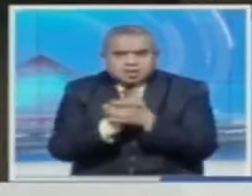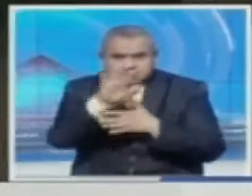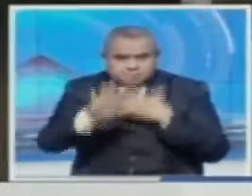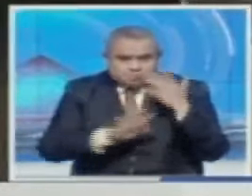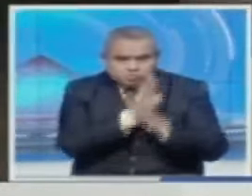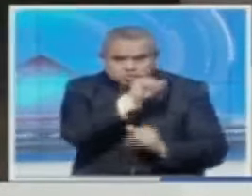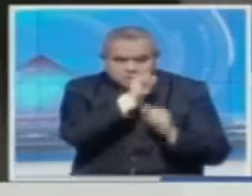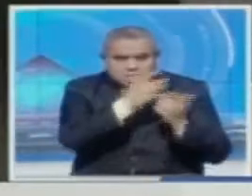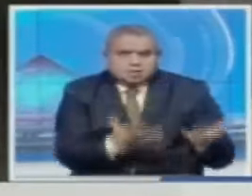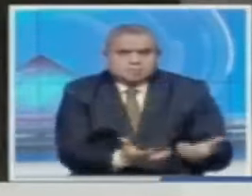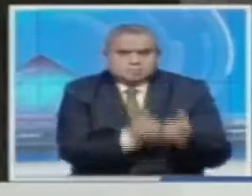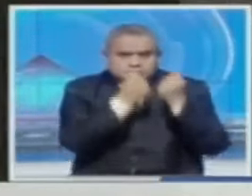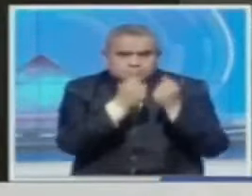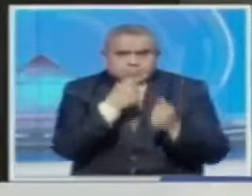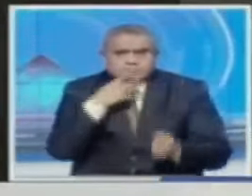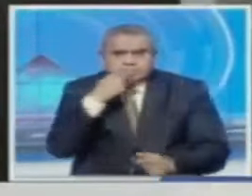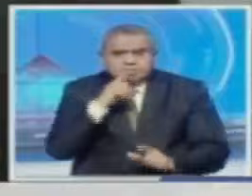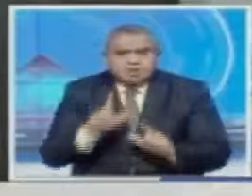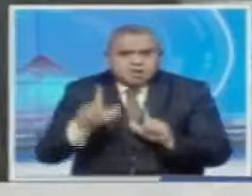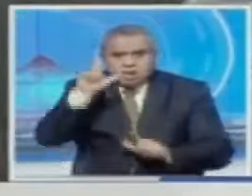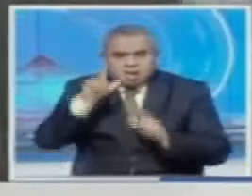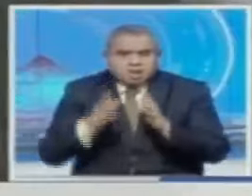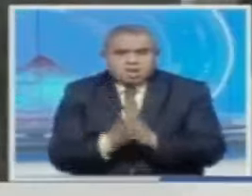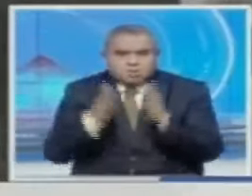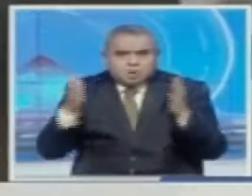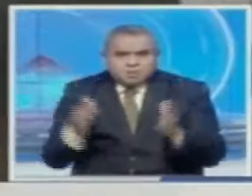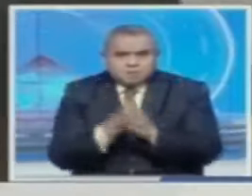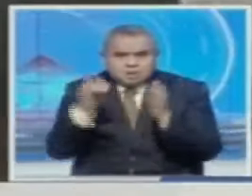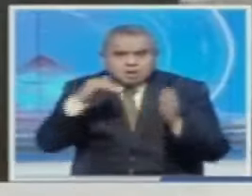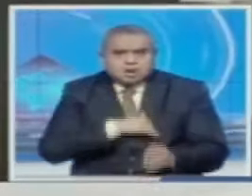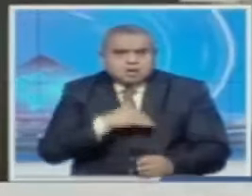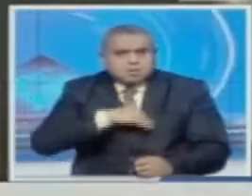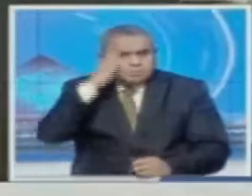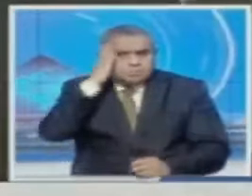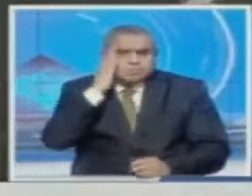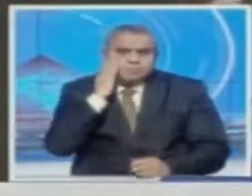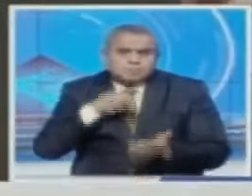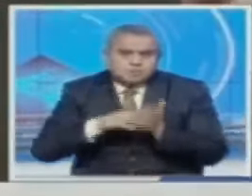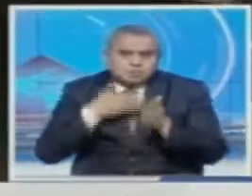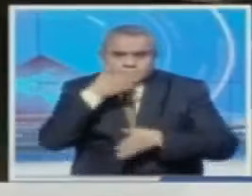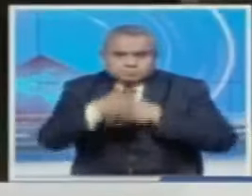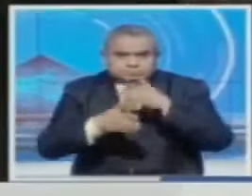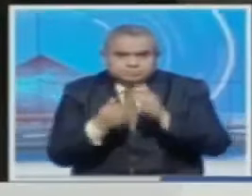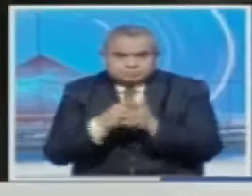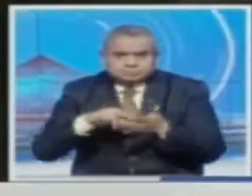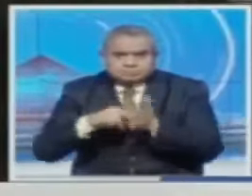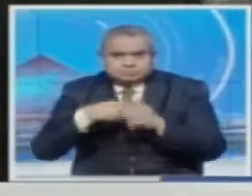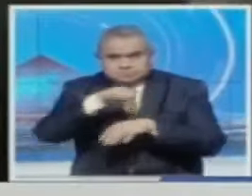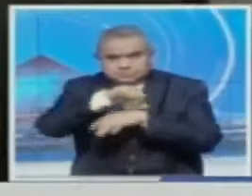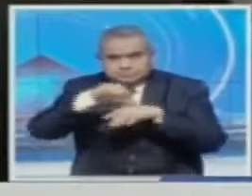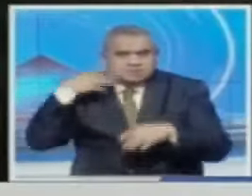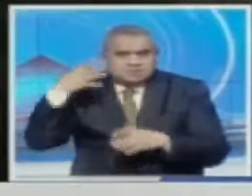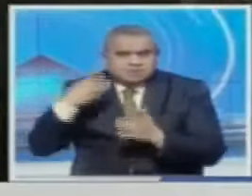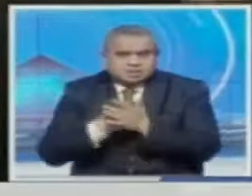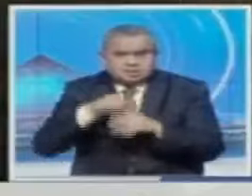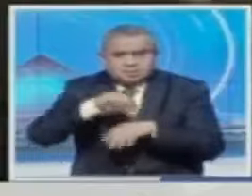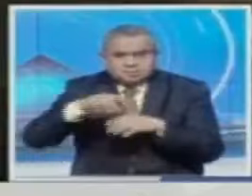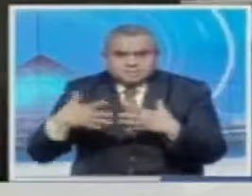محنتهم، وكانت التكبيرات تعبيرا عن الامتنان لمساندة الشقيق لشقيقه في وقت